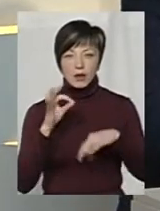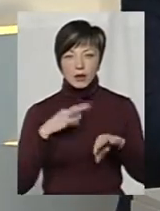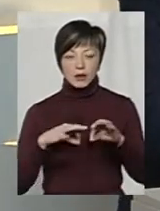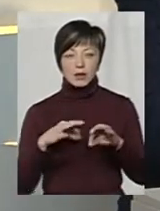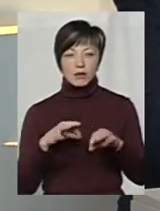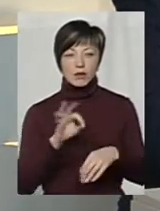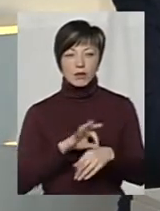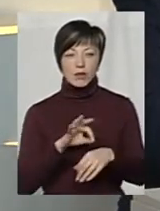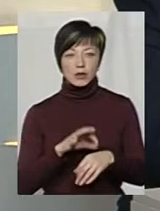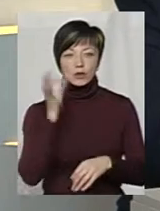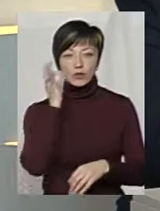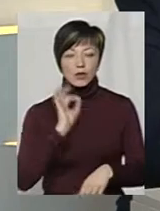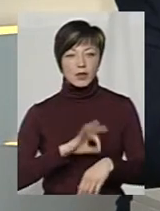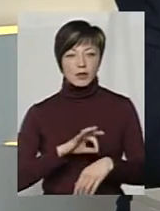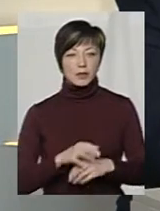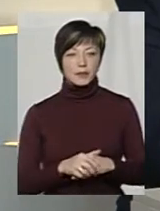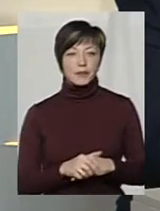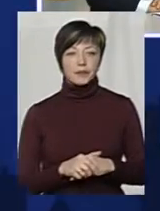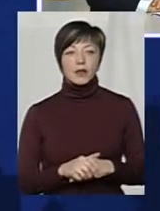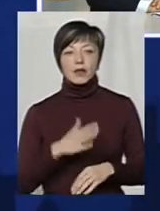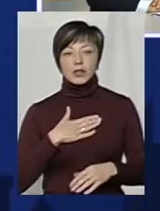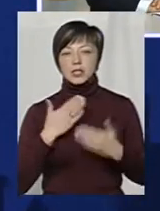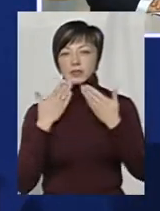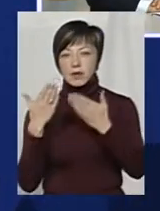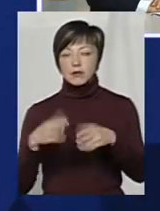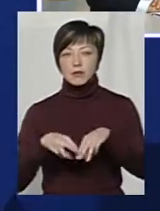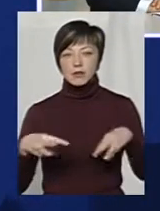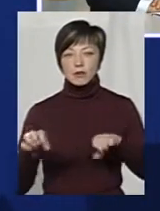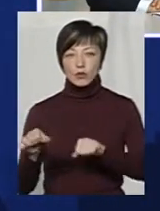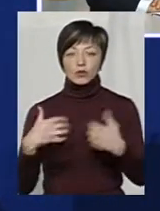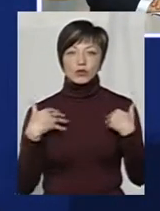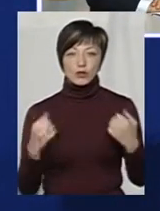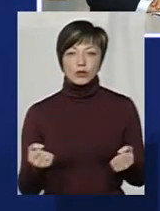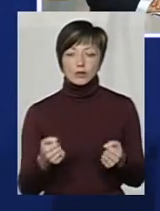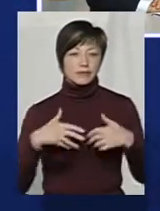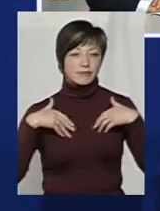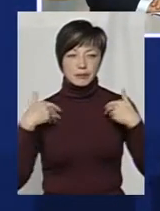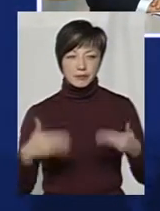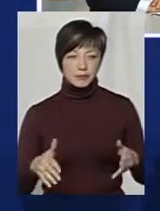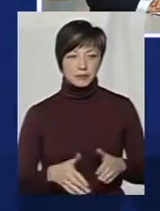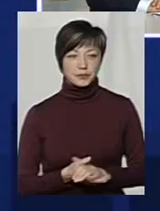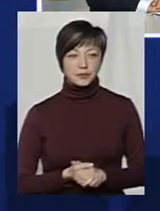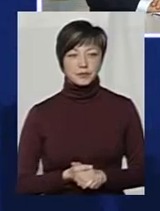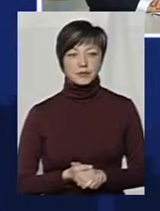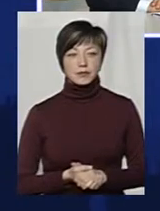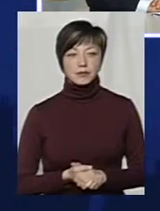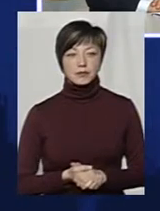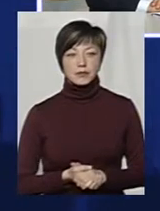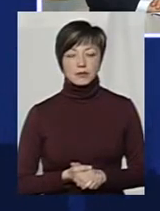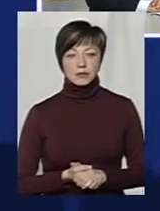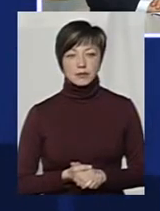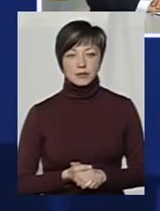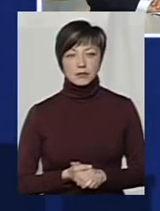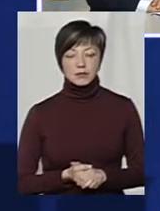на ліках хворих на цукровий діабет. Наші звернення до Міністерства охорони здоров'я нічим успіхом в вересні місяці не